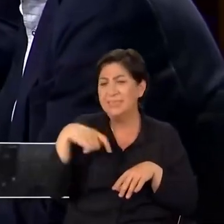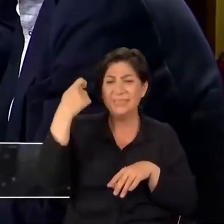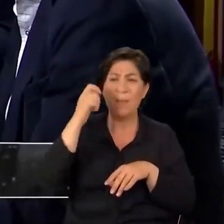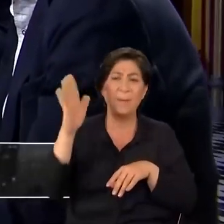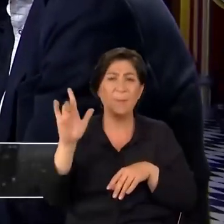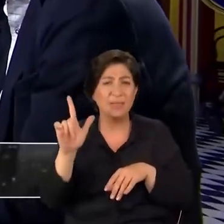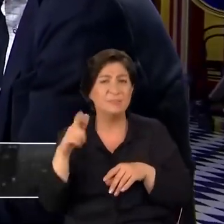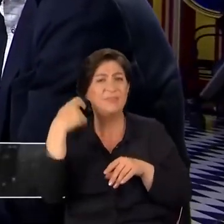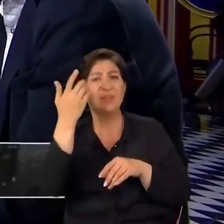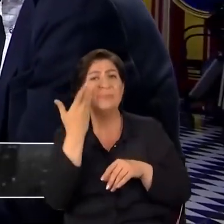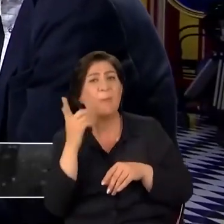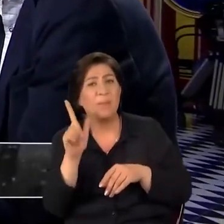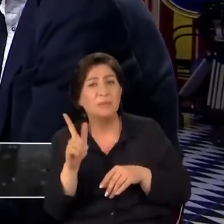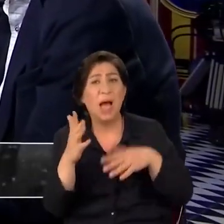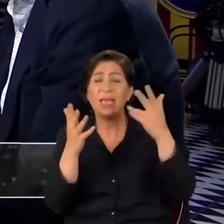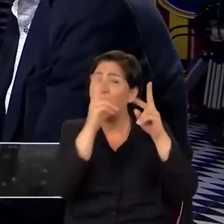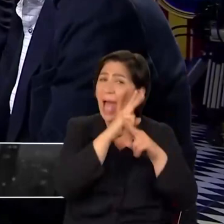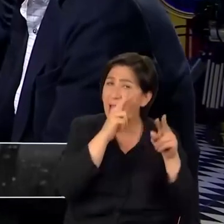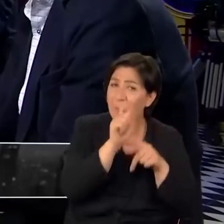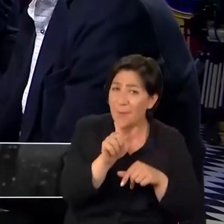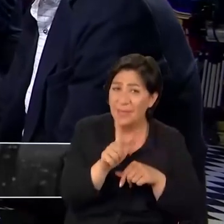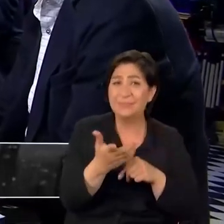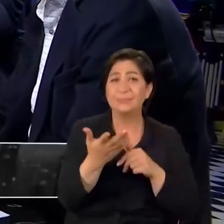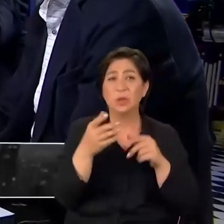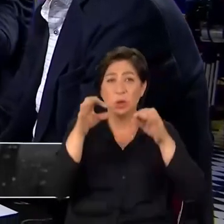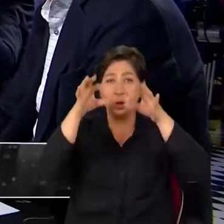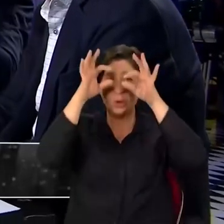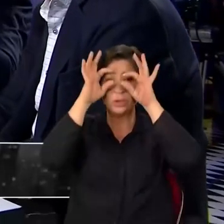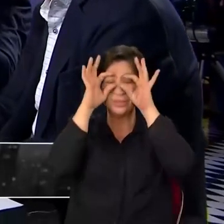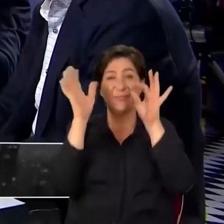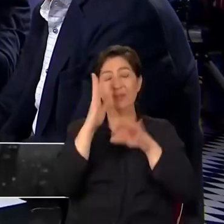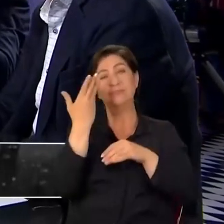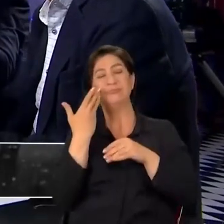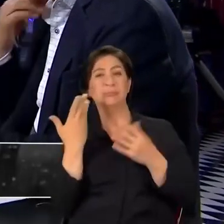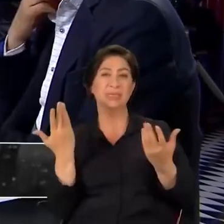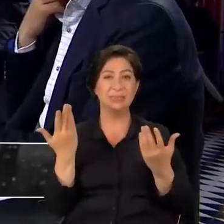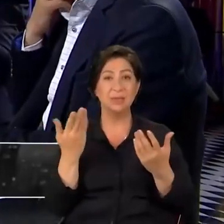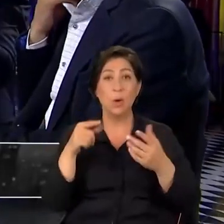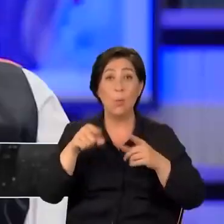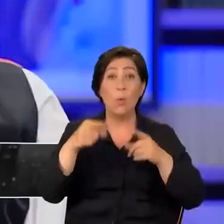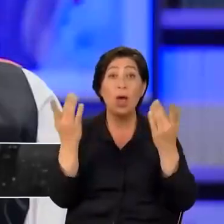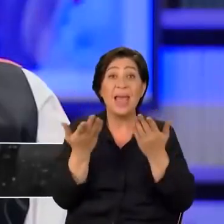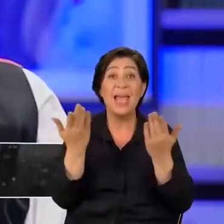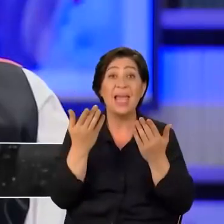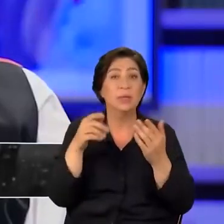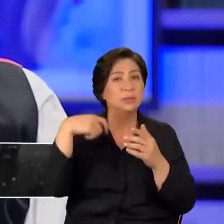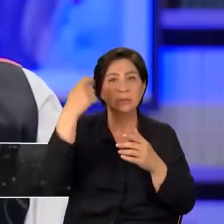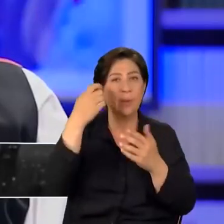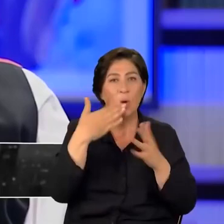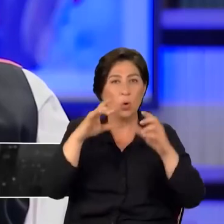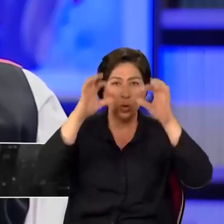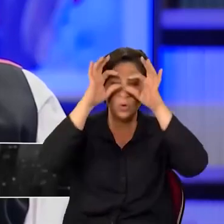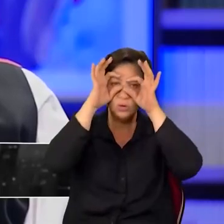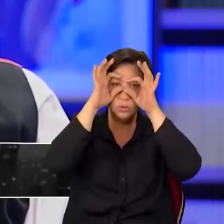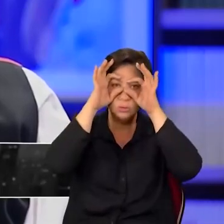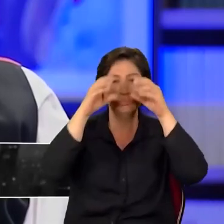giderim, hangi filmleri izlerim, hangi hayalleri kurarım, gözlüğümü takıp nasıl sinema seyrederim? Artık böyle sinema yok artık ya, gözlük var